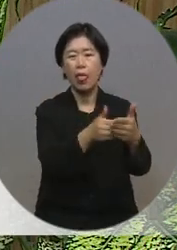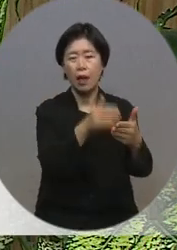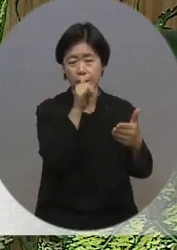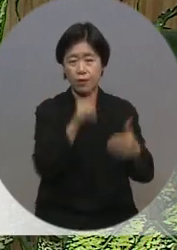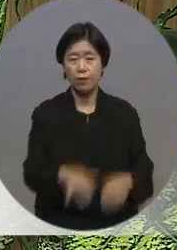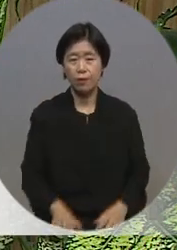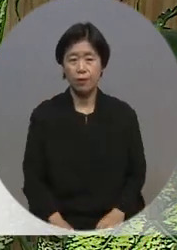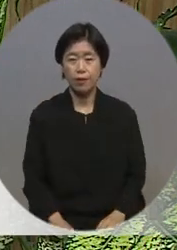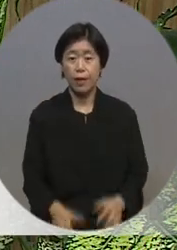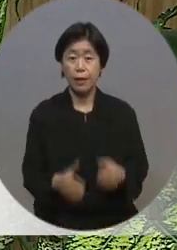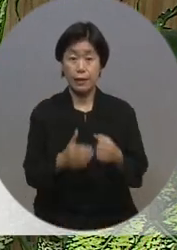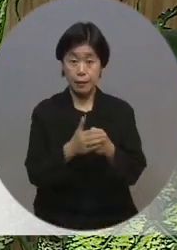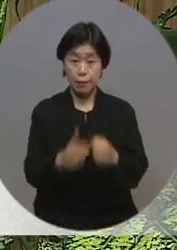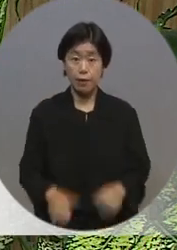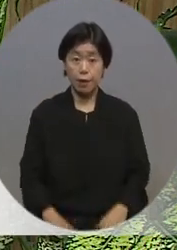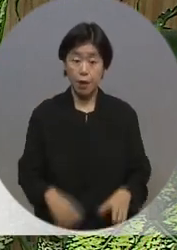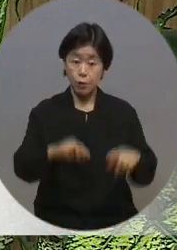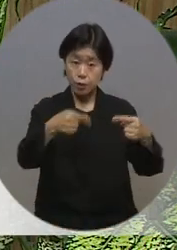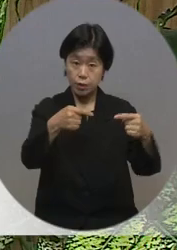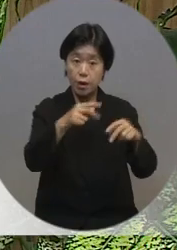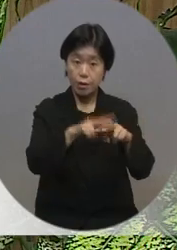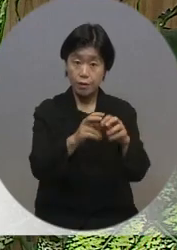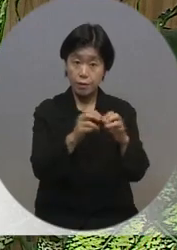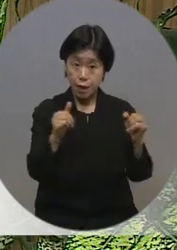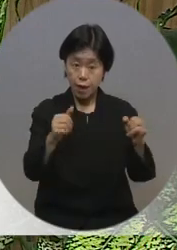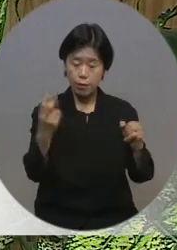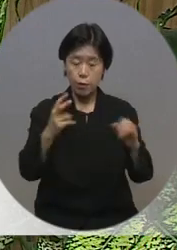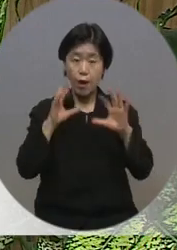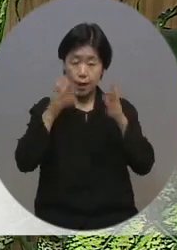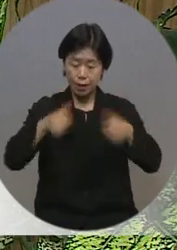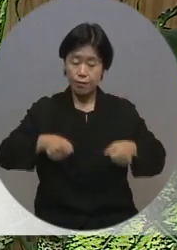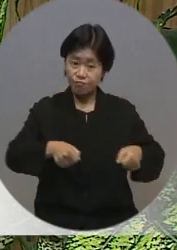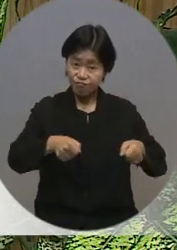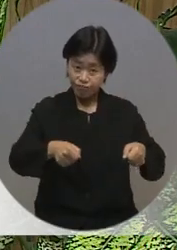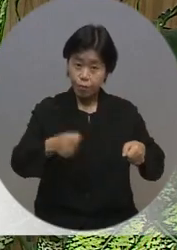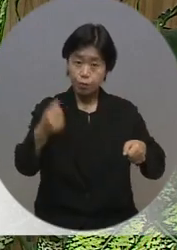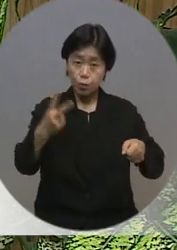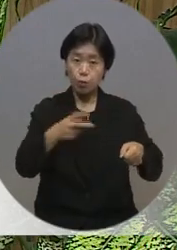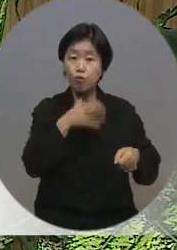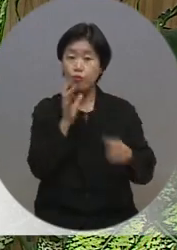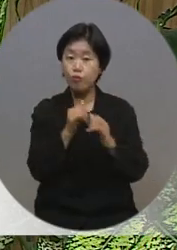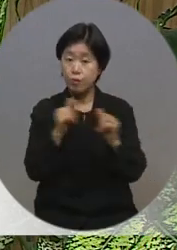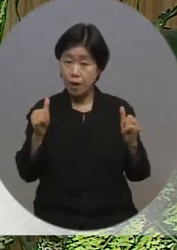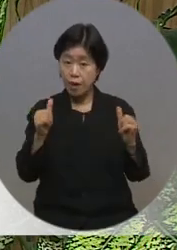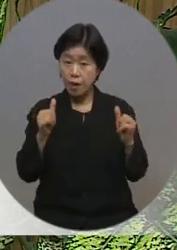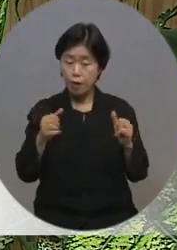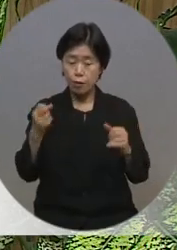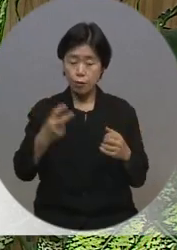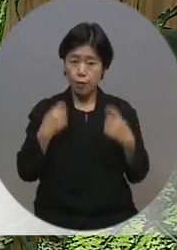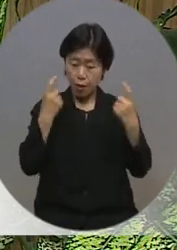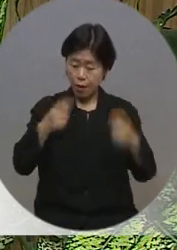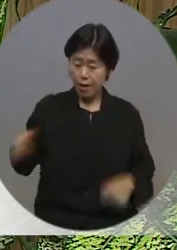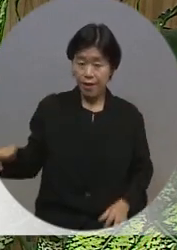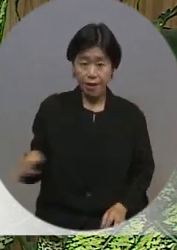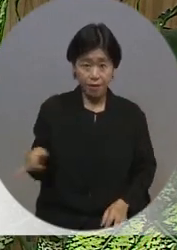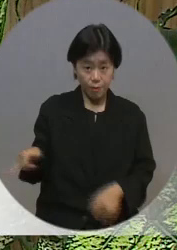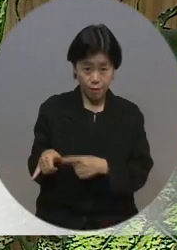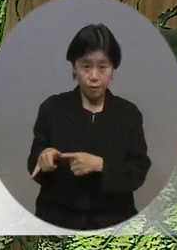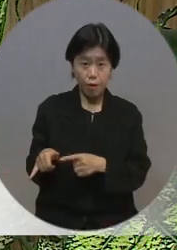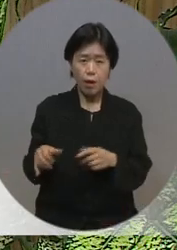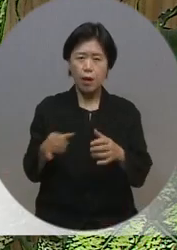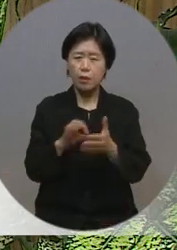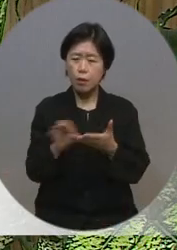그래서 우리는 이제 휠체어 이용자, 유아차를 동반한 가족, 어르신들, 이제 캐리어를 모시는 이제 관광객들